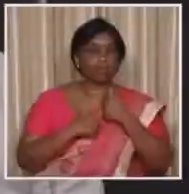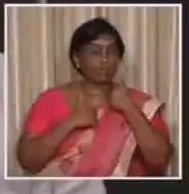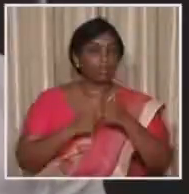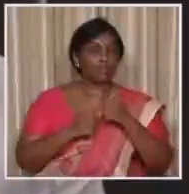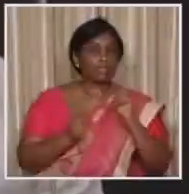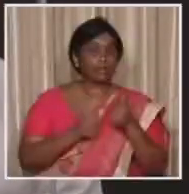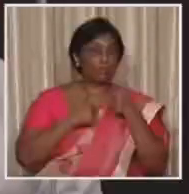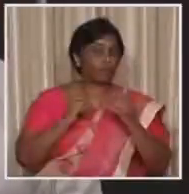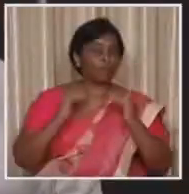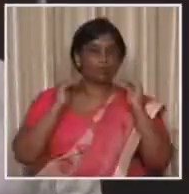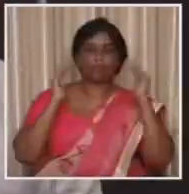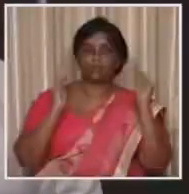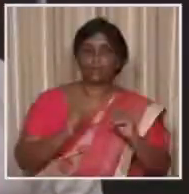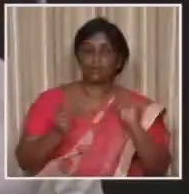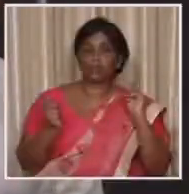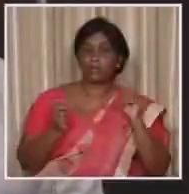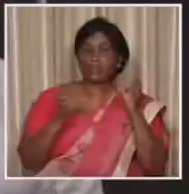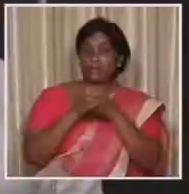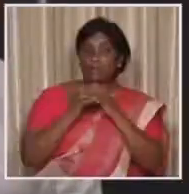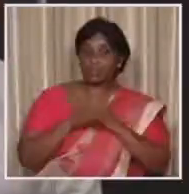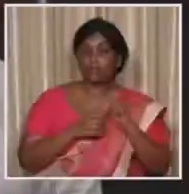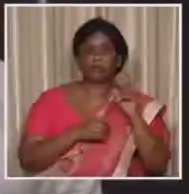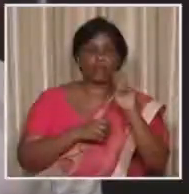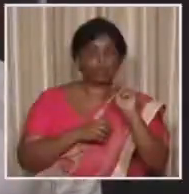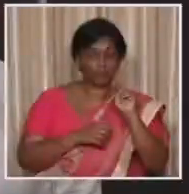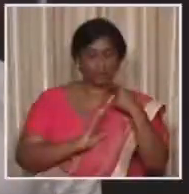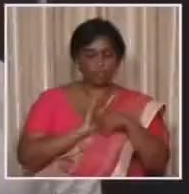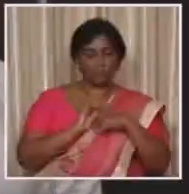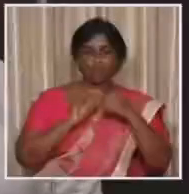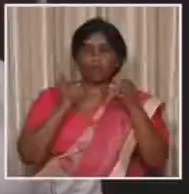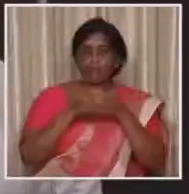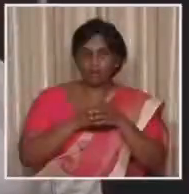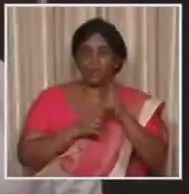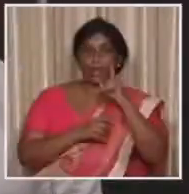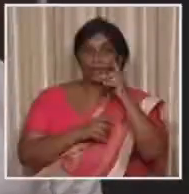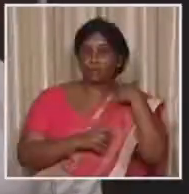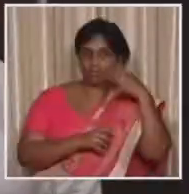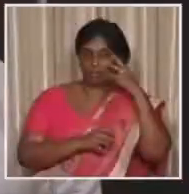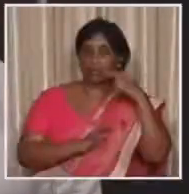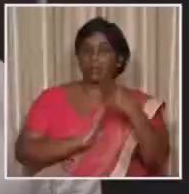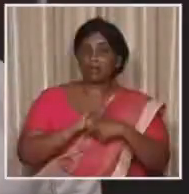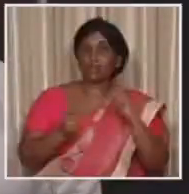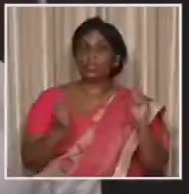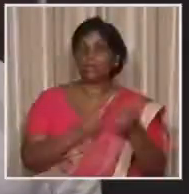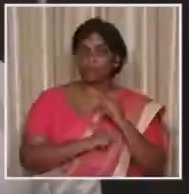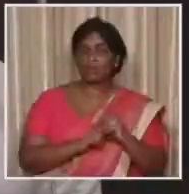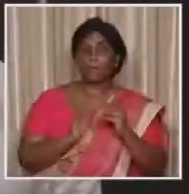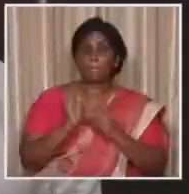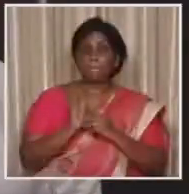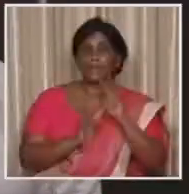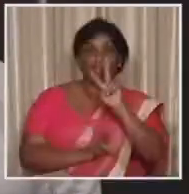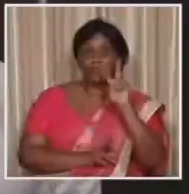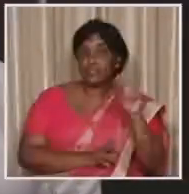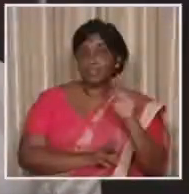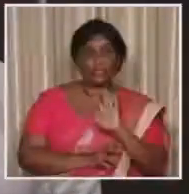බැහැලා තියෙන්නේ. අර මැච් ටීම් 20 ගානක් ගහනකොට ලංකාවගේ පොඩි රටක එකක් මතක තියාගන්න ඕනේ, ලංකාවේ ක්‍රිකට් ගහන්නේ මිලියන 22ක්